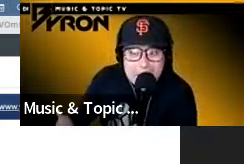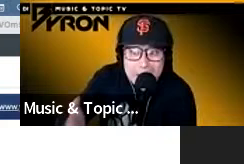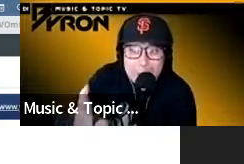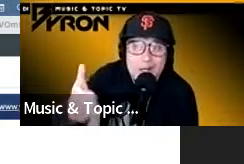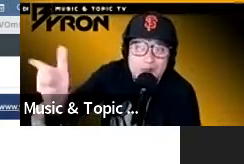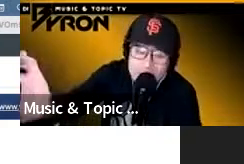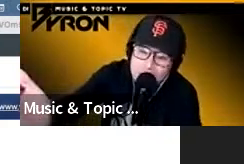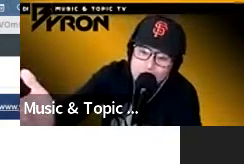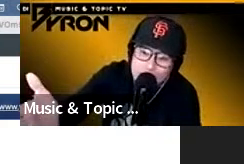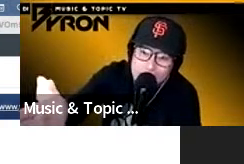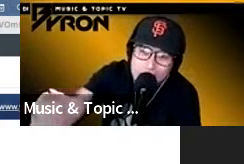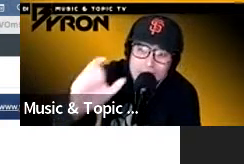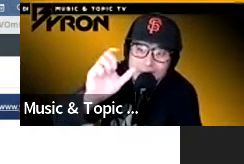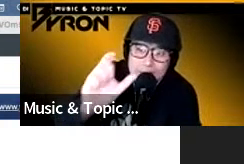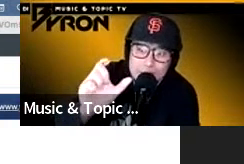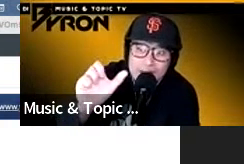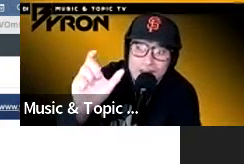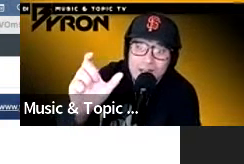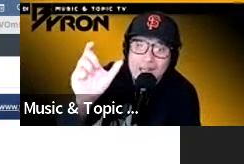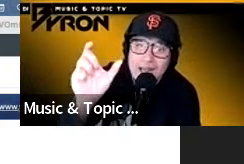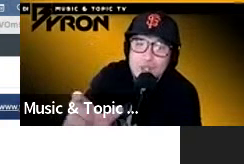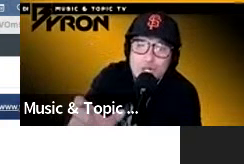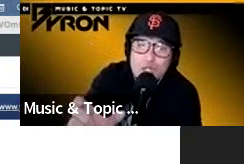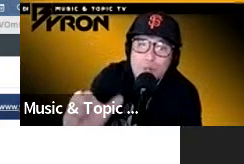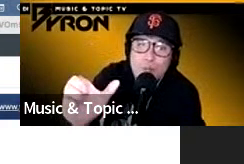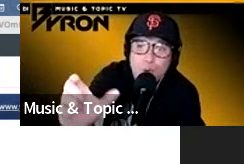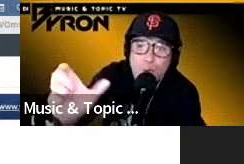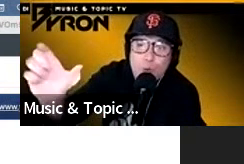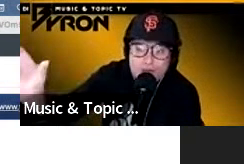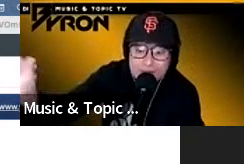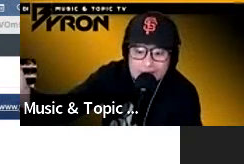nag-play ka pa ng video hindi mo